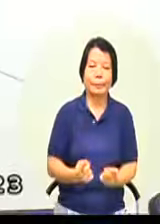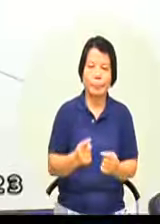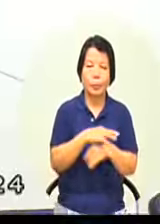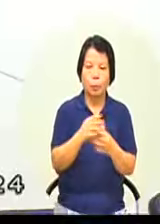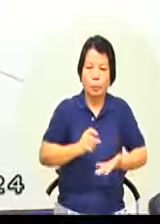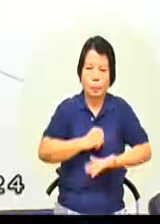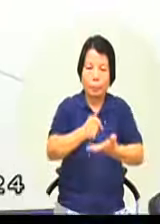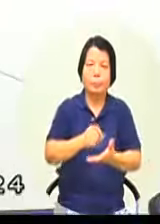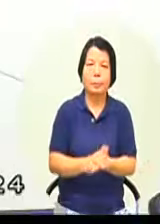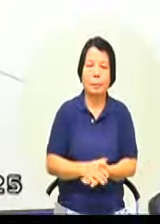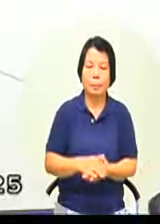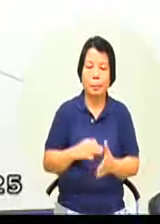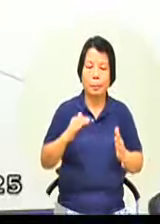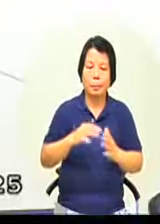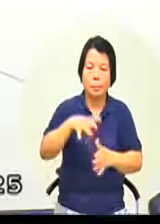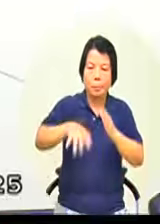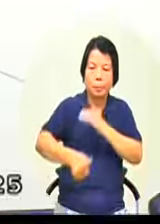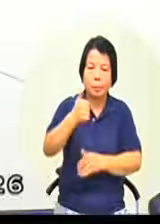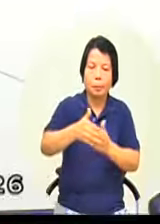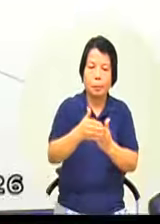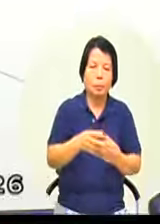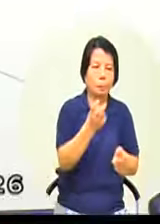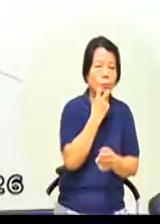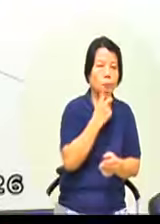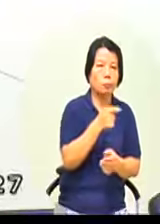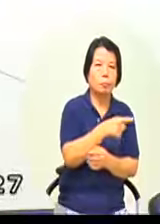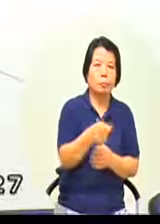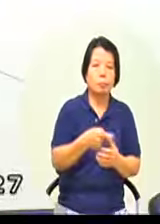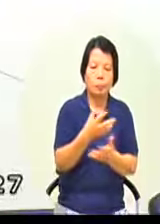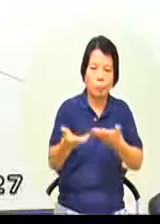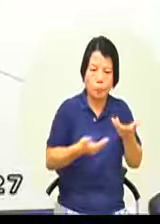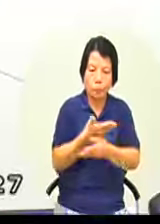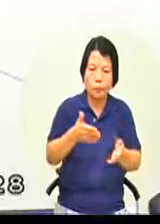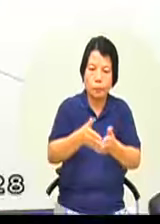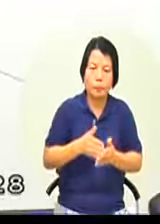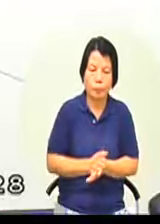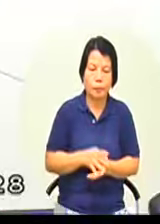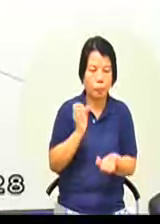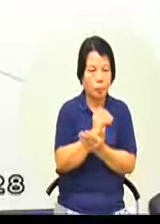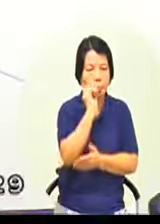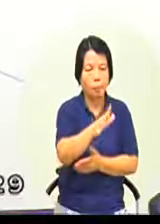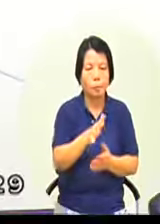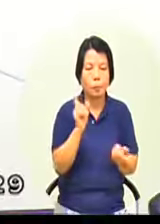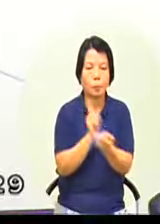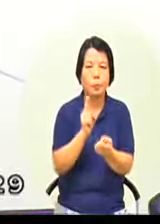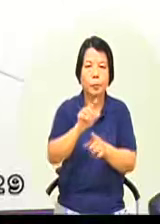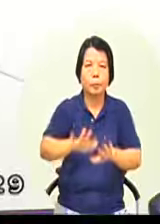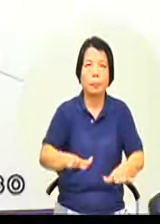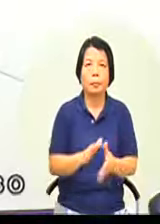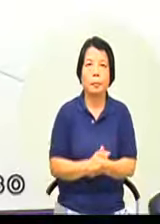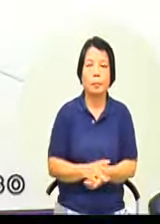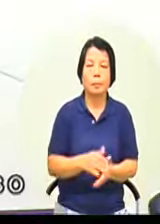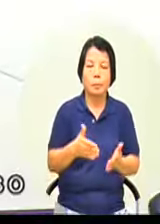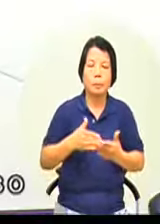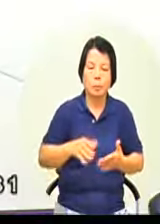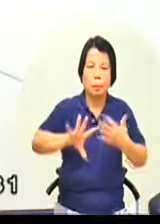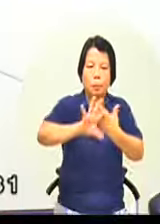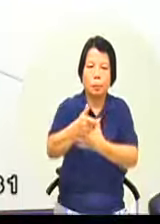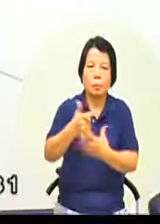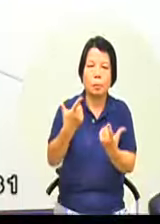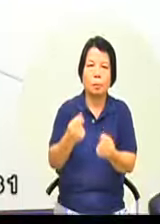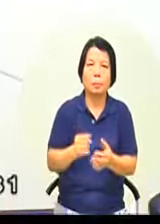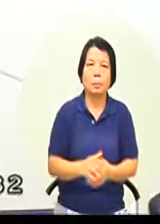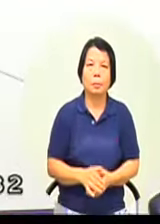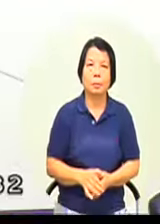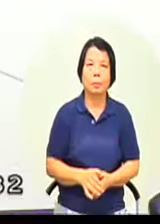的就是说，请局长应该要跟中央去沟通去反映，对于我们现在要跟外国一样的